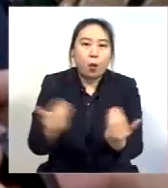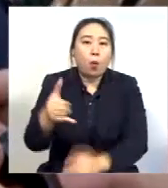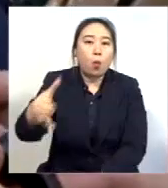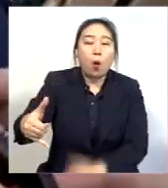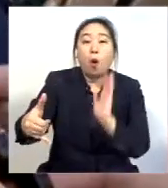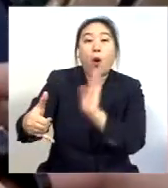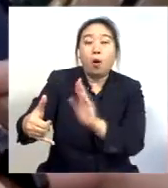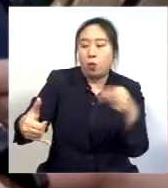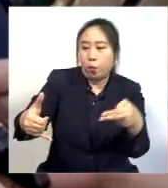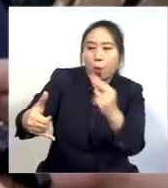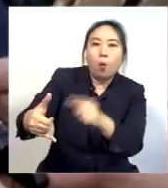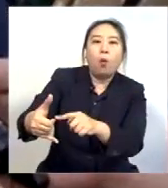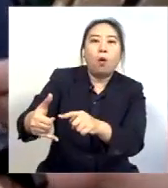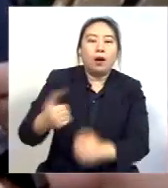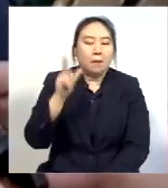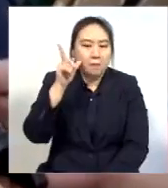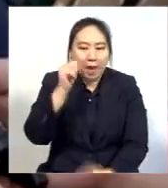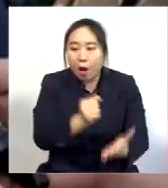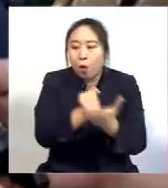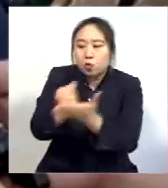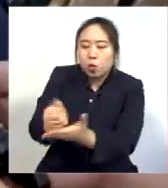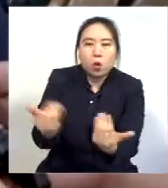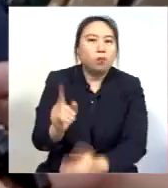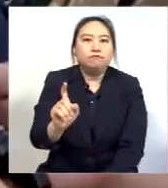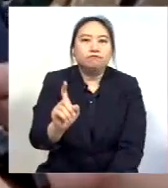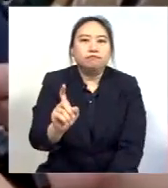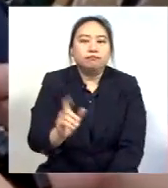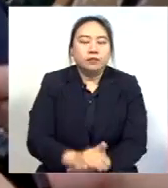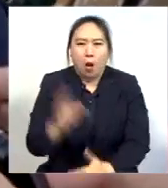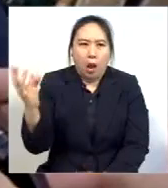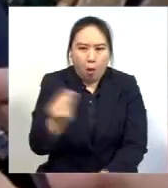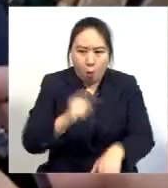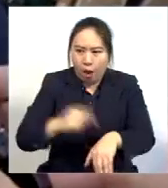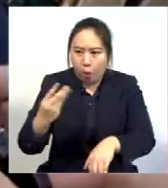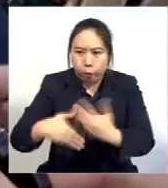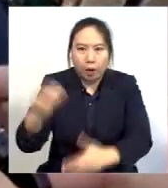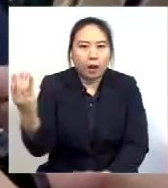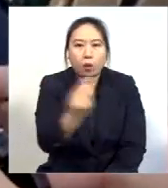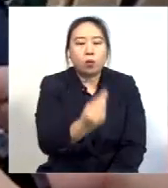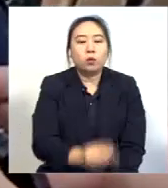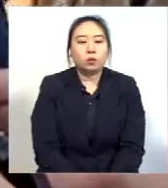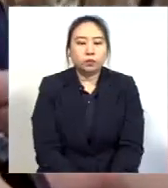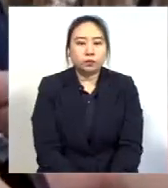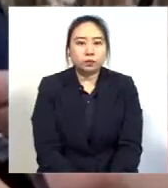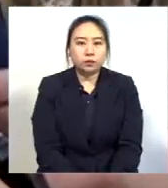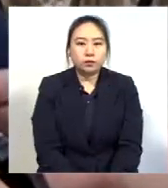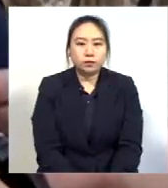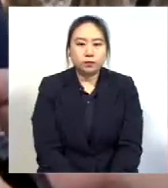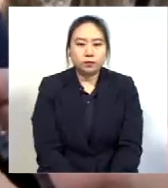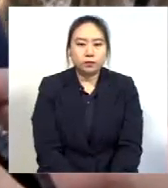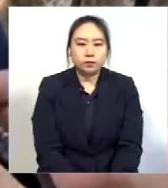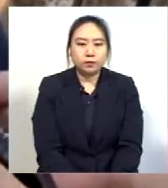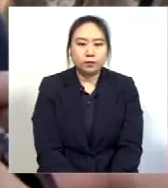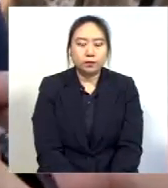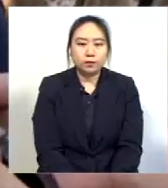มันคือเขาช่วยอะไรลูกไม่ได้นะแล้วมันเร็วครับทุกอย่างมันเร็วหมด สังคมก